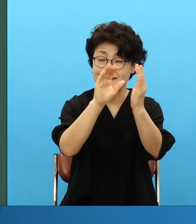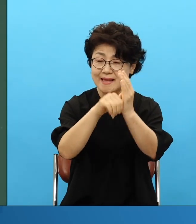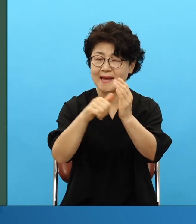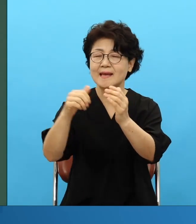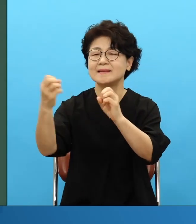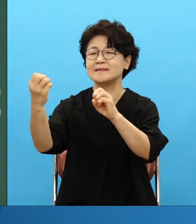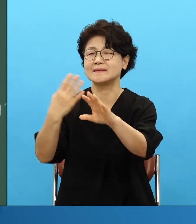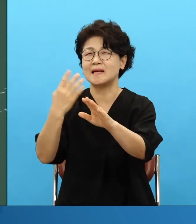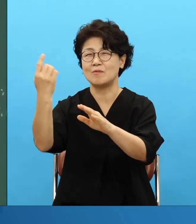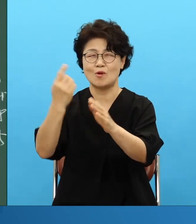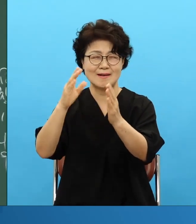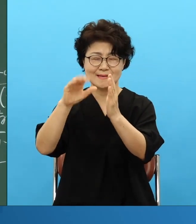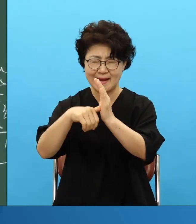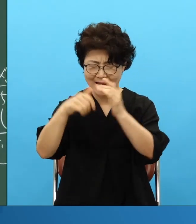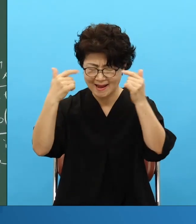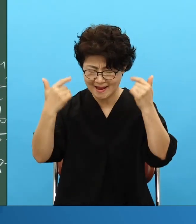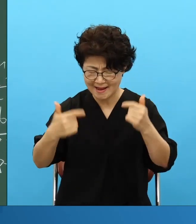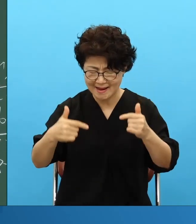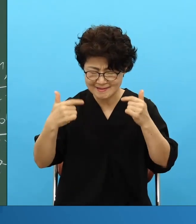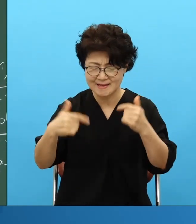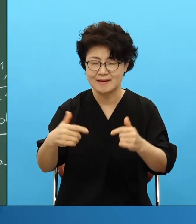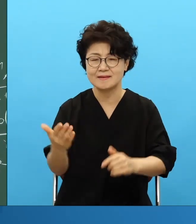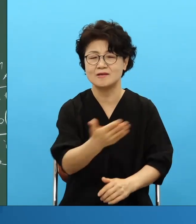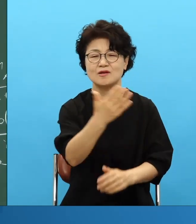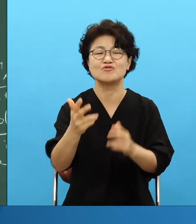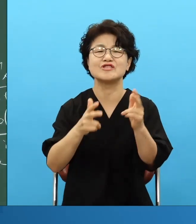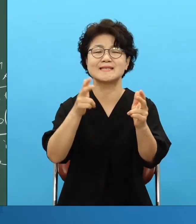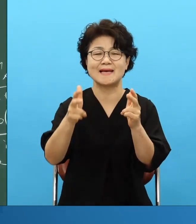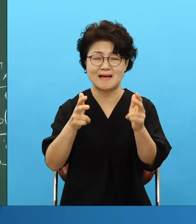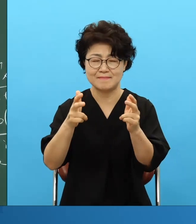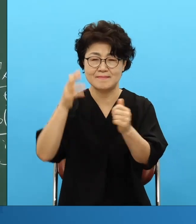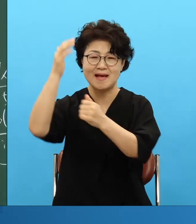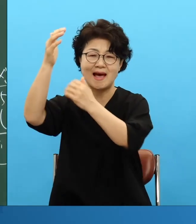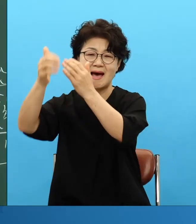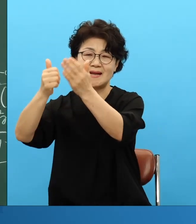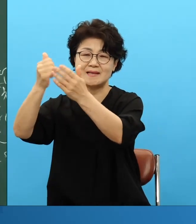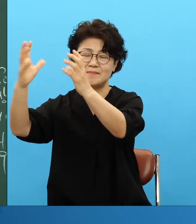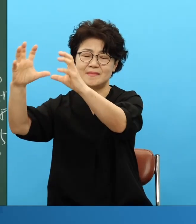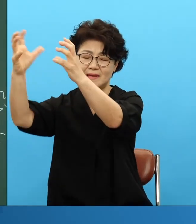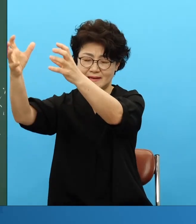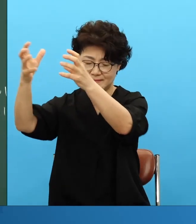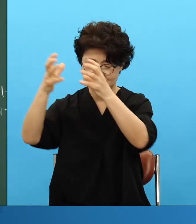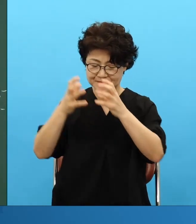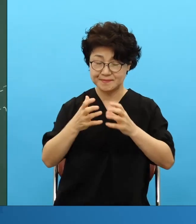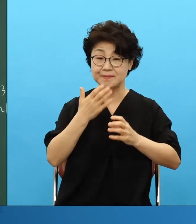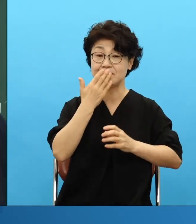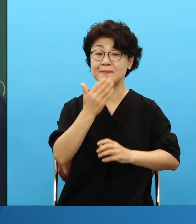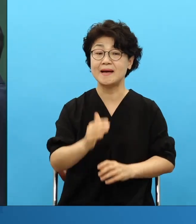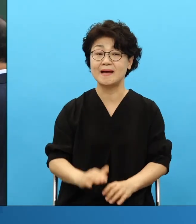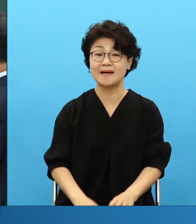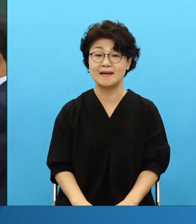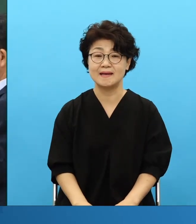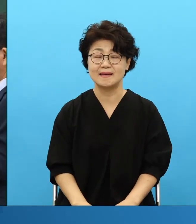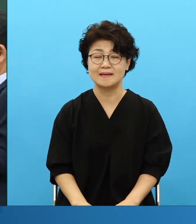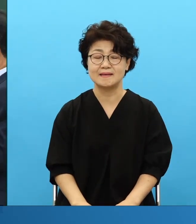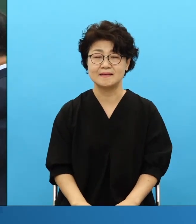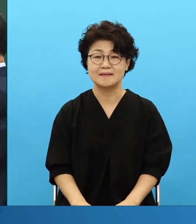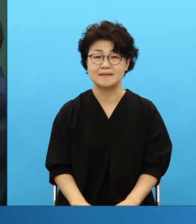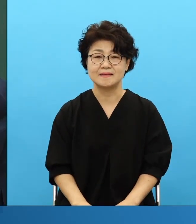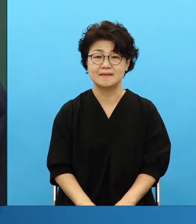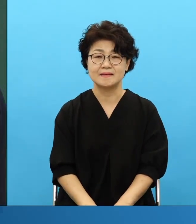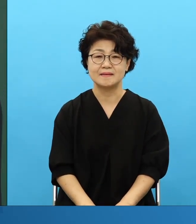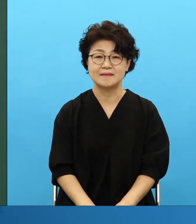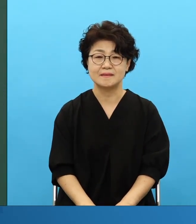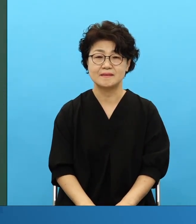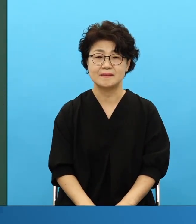산업은 문제가 오거나 응답이 오거나 반드시 하나님의 나라의 말입니다. In your business, doesn't matter if answers or problems come, the kingdom of God must come upon